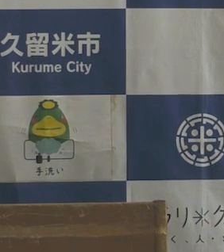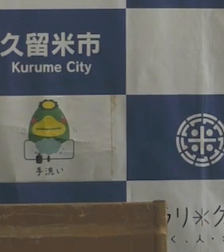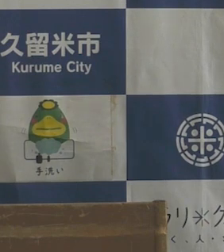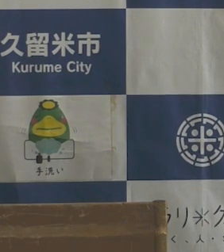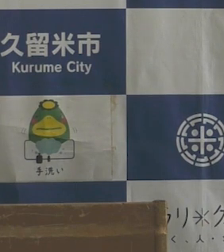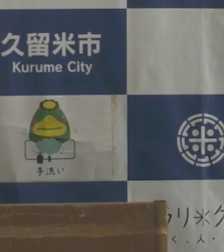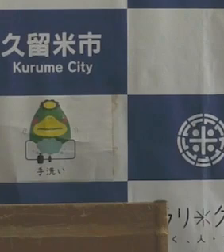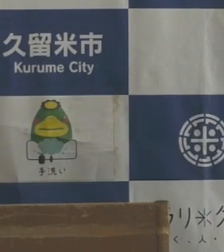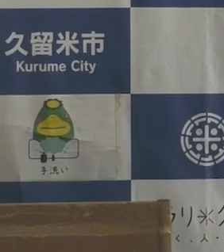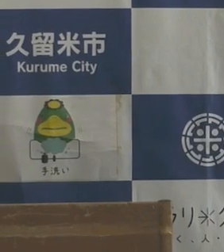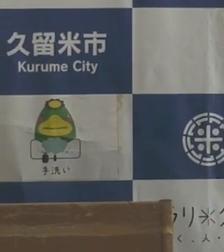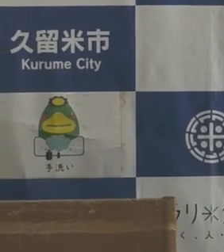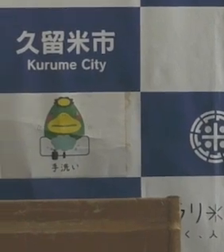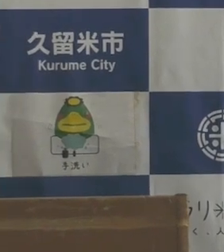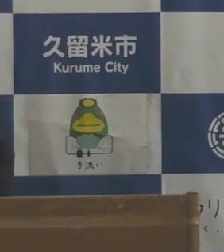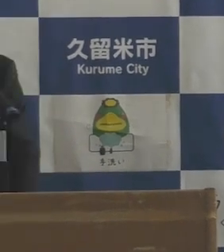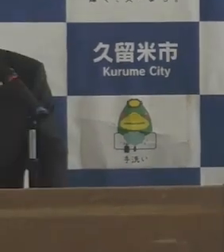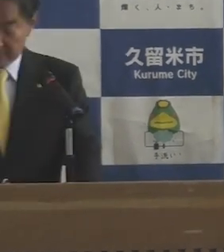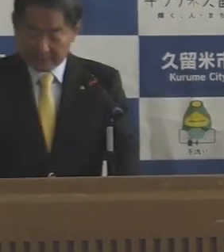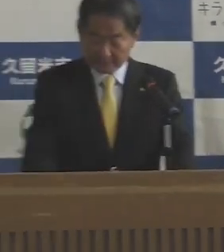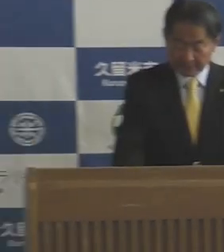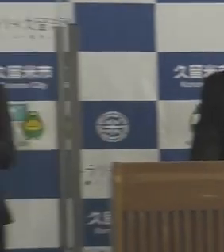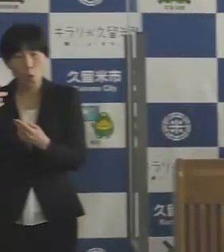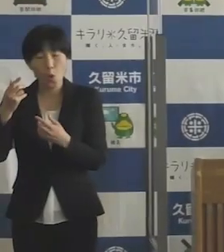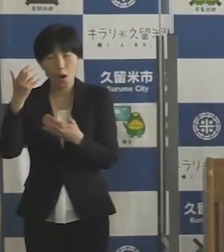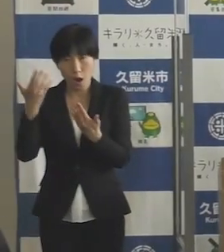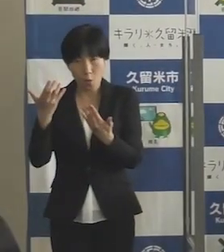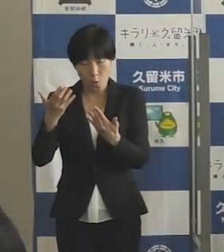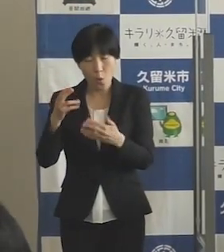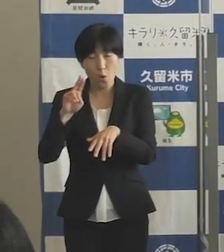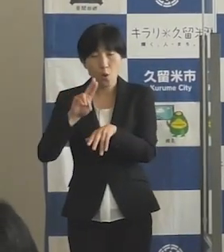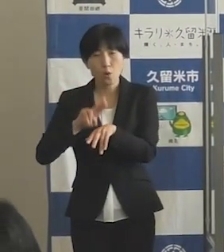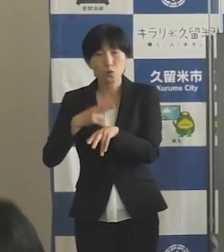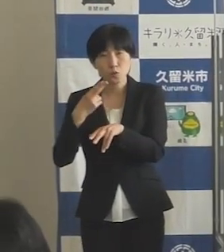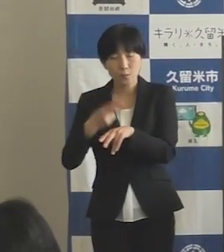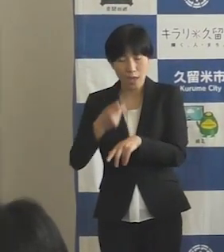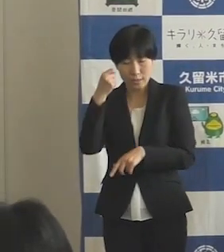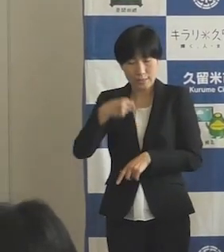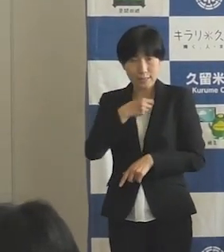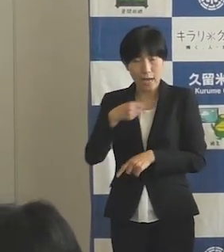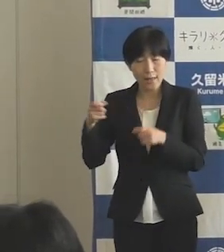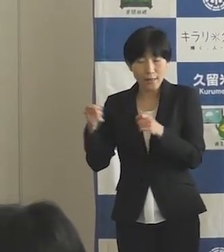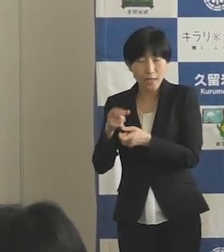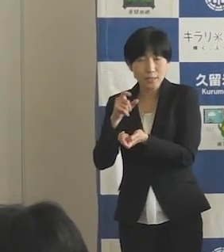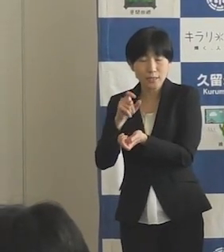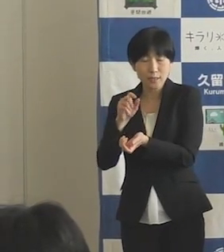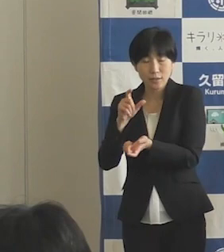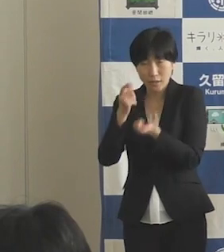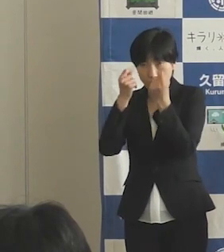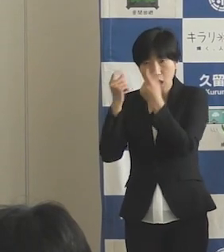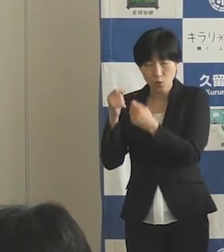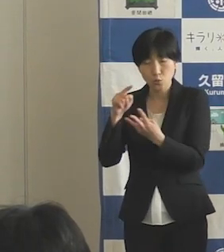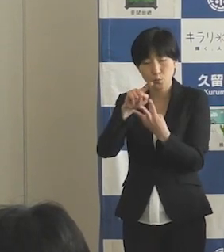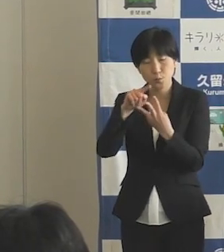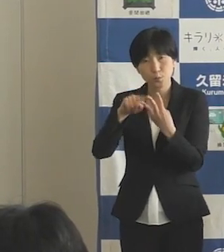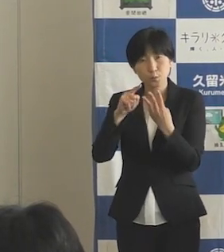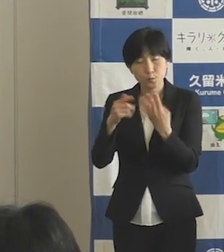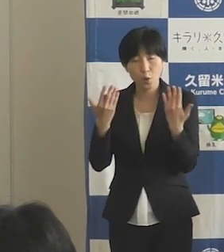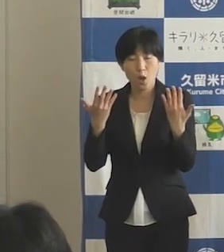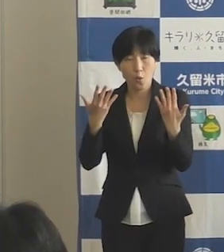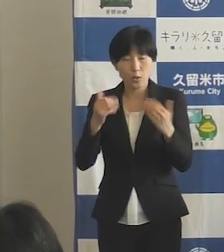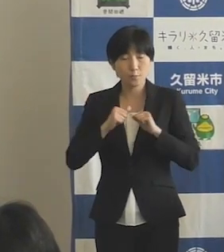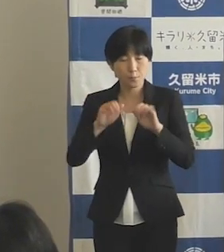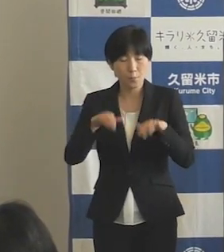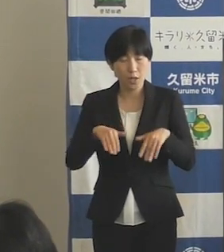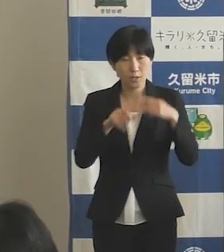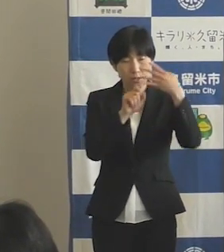専門学校、久留米市内短期大学の3校で行いました。これは4